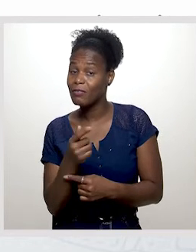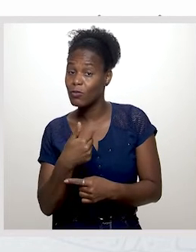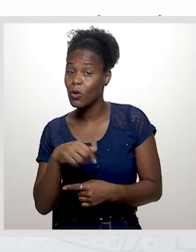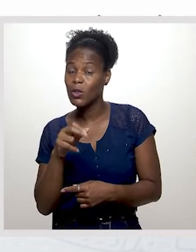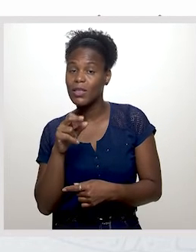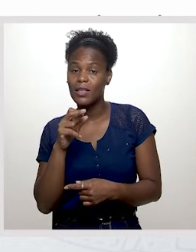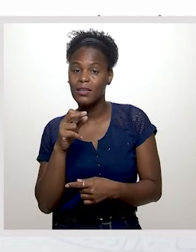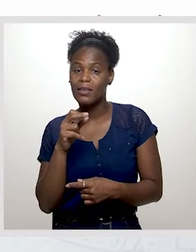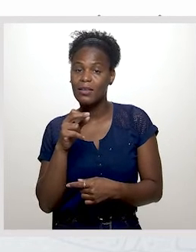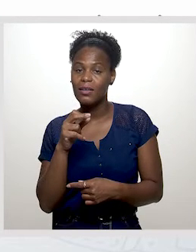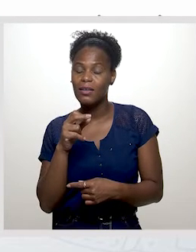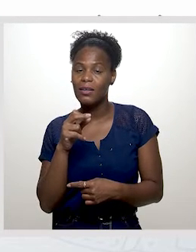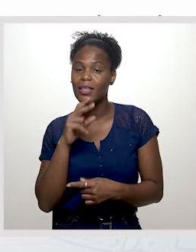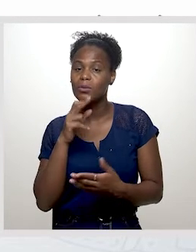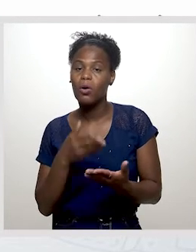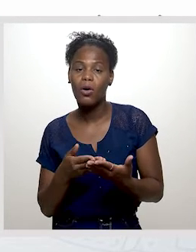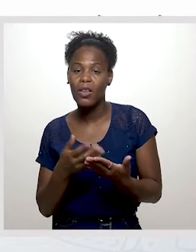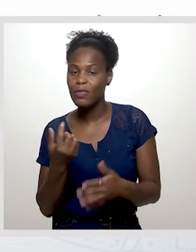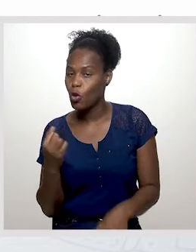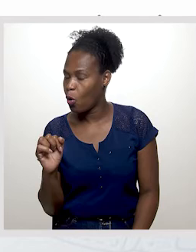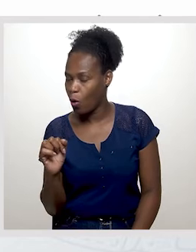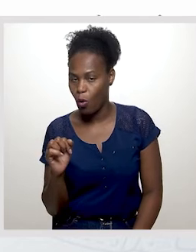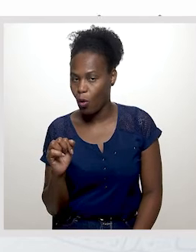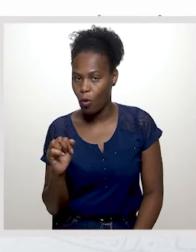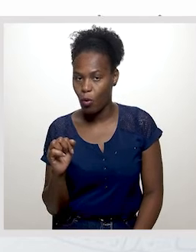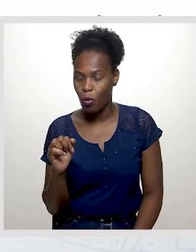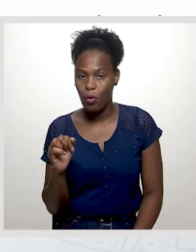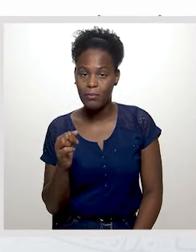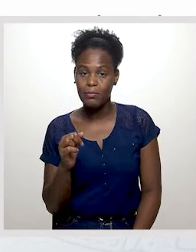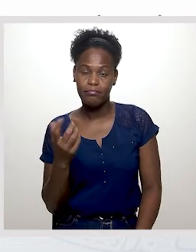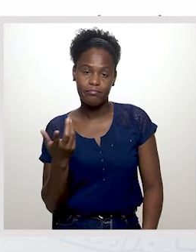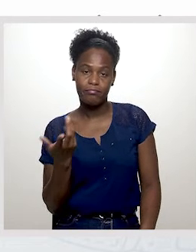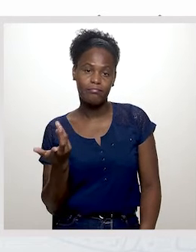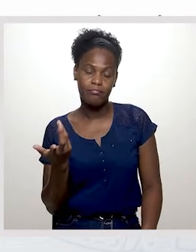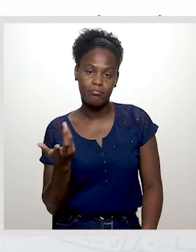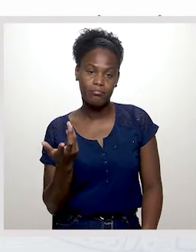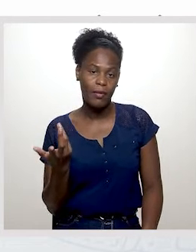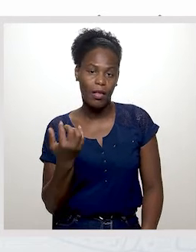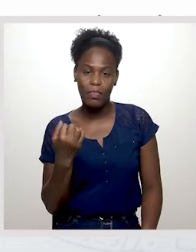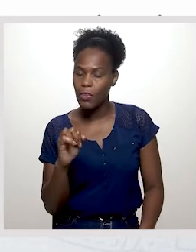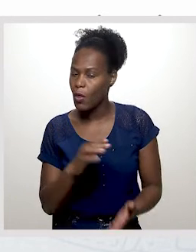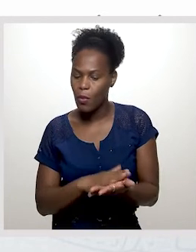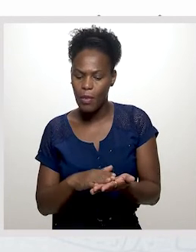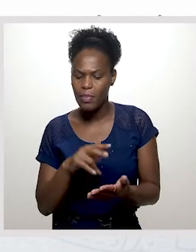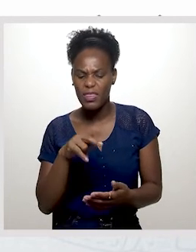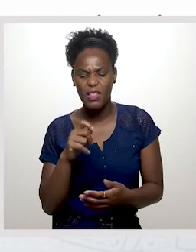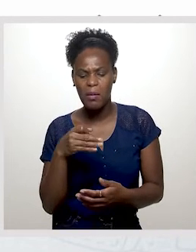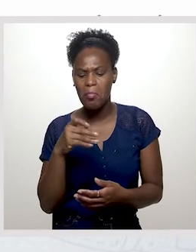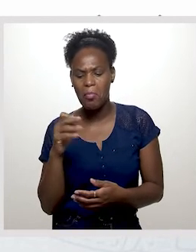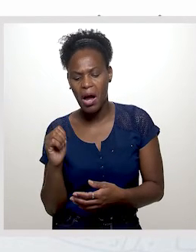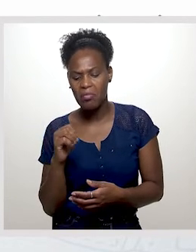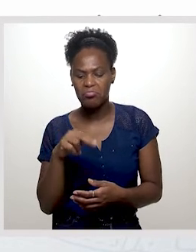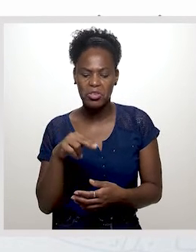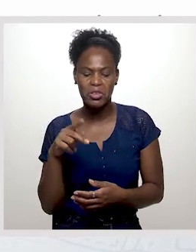répond non. OK? Non, plus les formules ne pas, ne plus, ne jamais, ne rien et